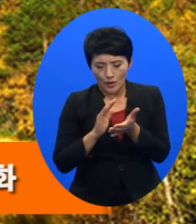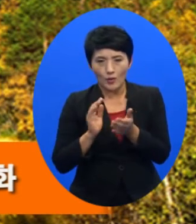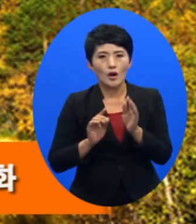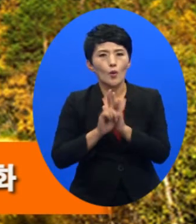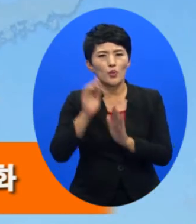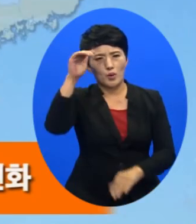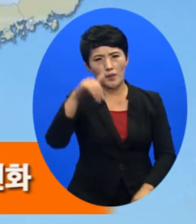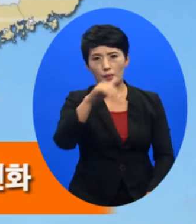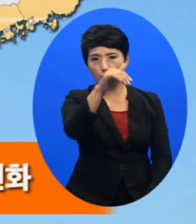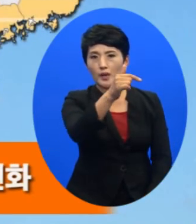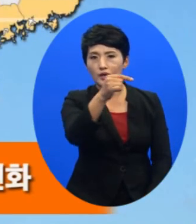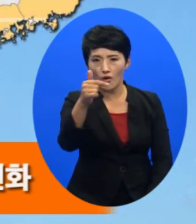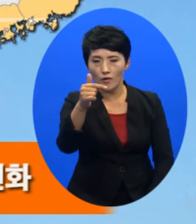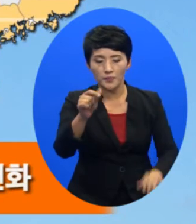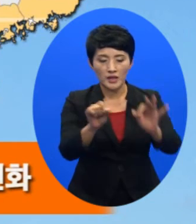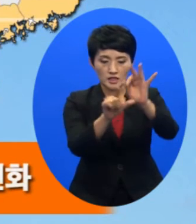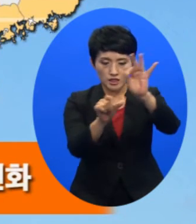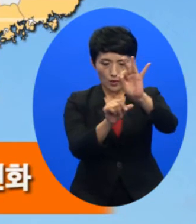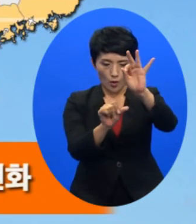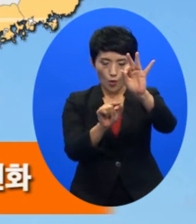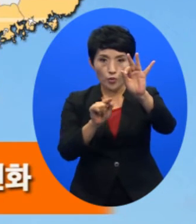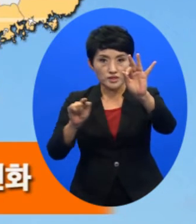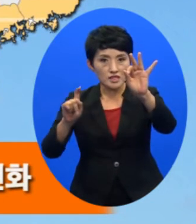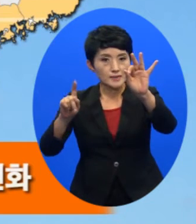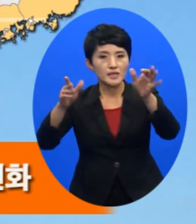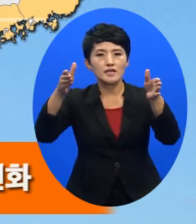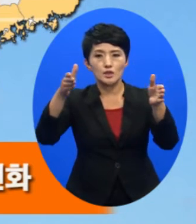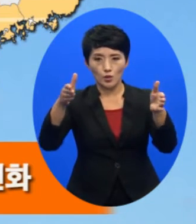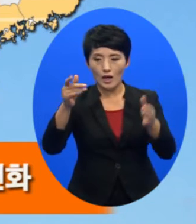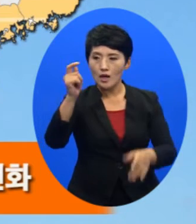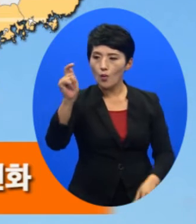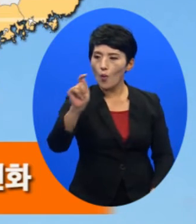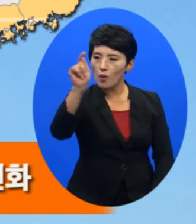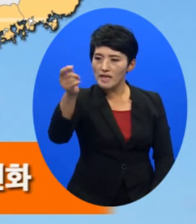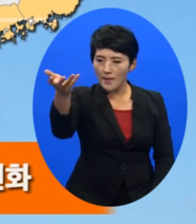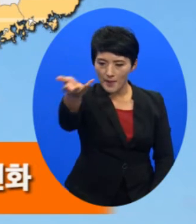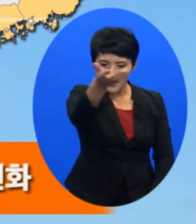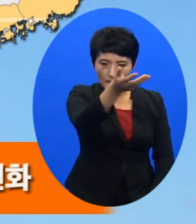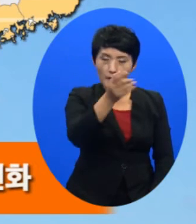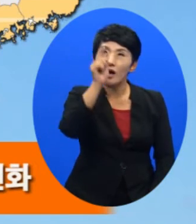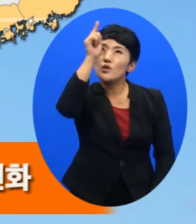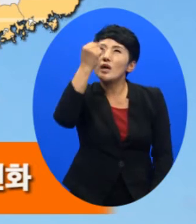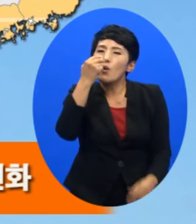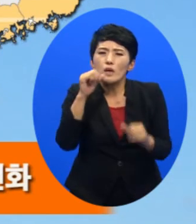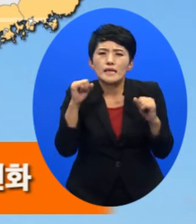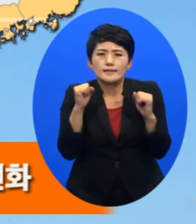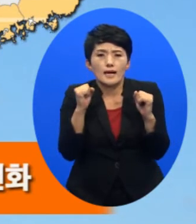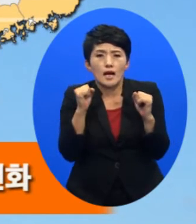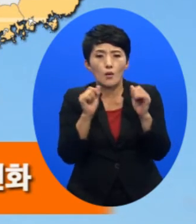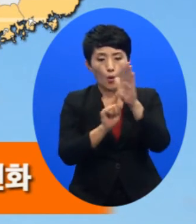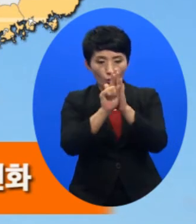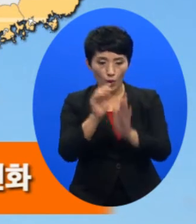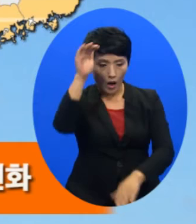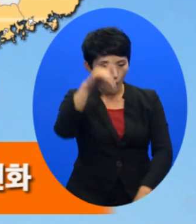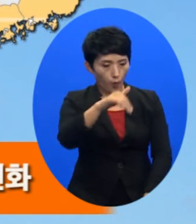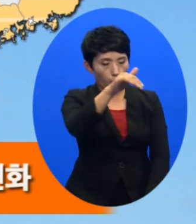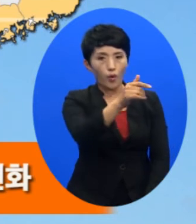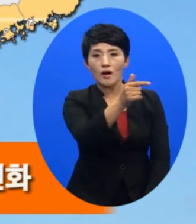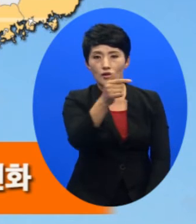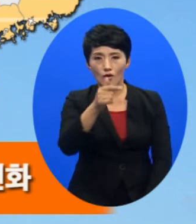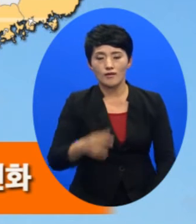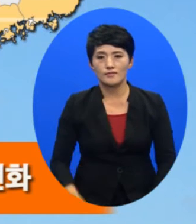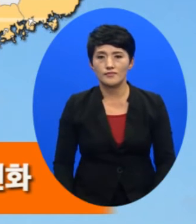보입니다. 먼저 10월 5일부터 11일까지는 이동성 고기압과 상층 한기의 영향으로 기온 변화가